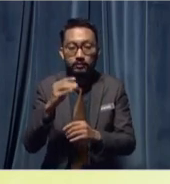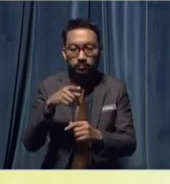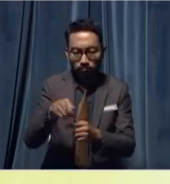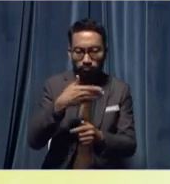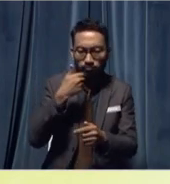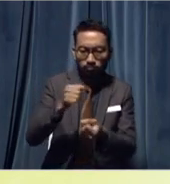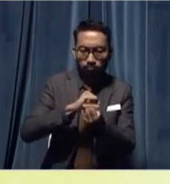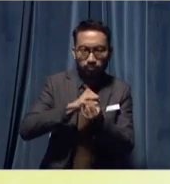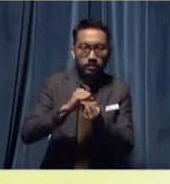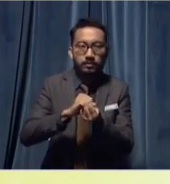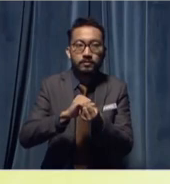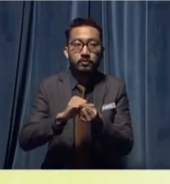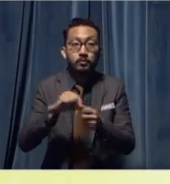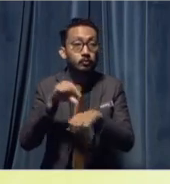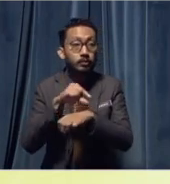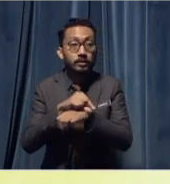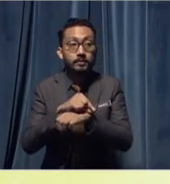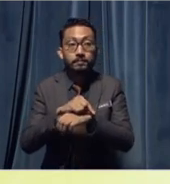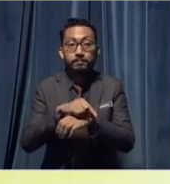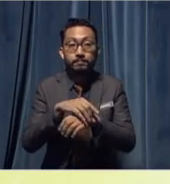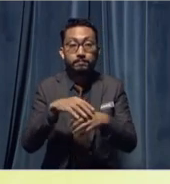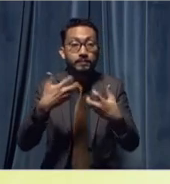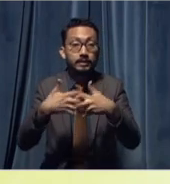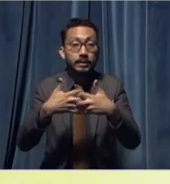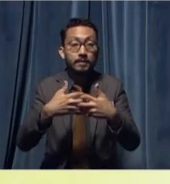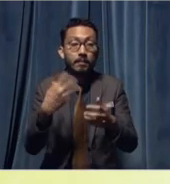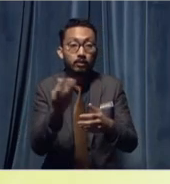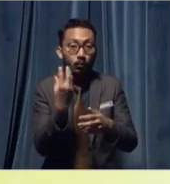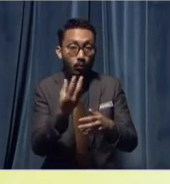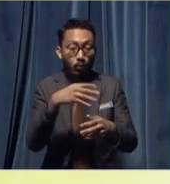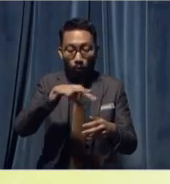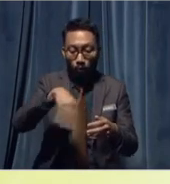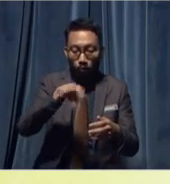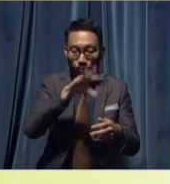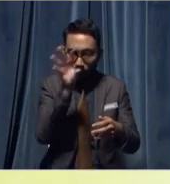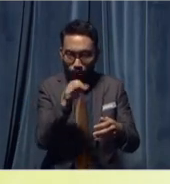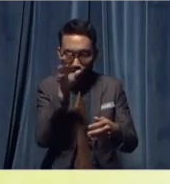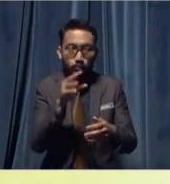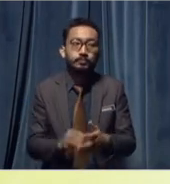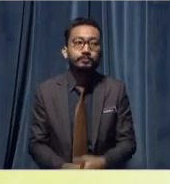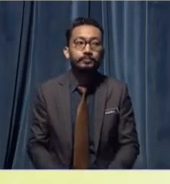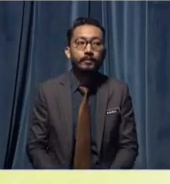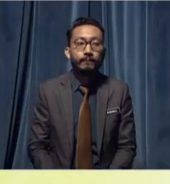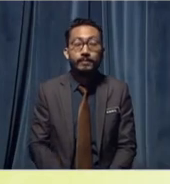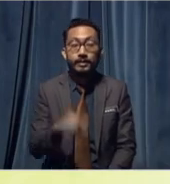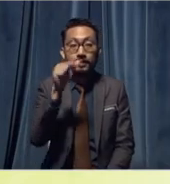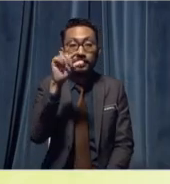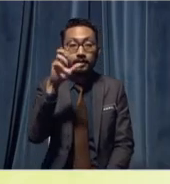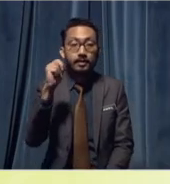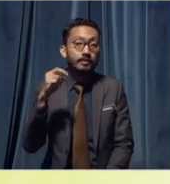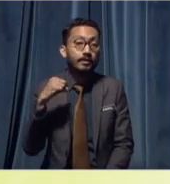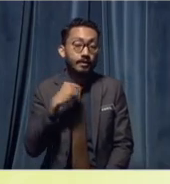memastikan kecekapan mencuci menggunakan mesin basuh. Ejen